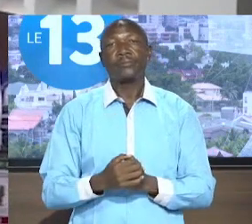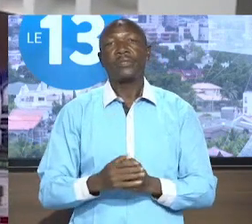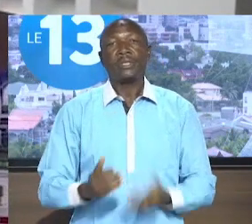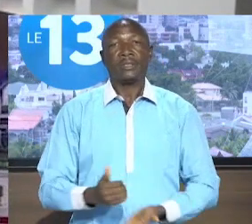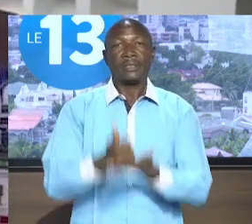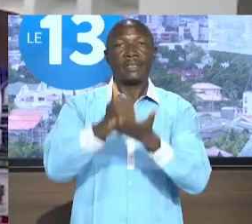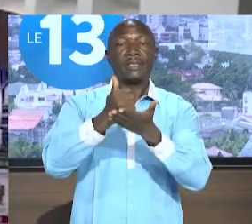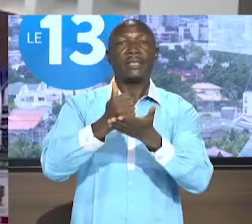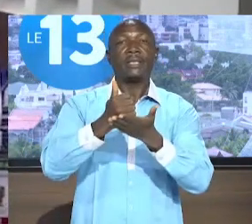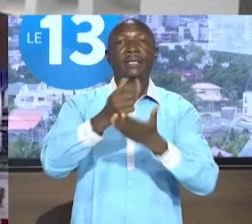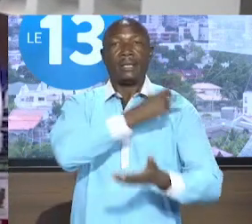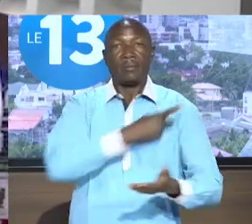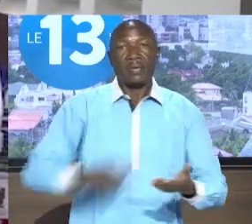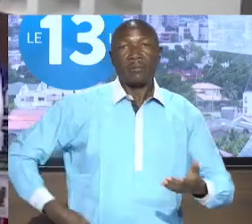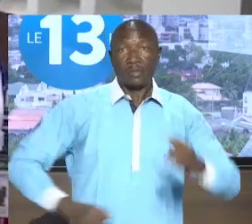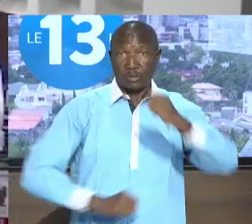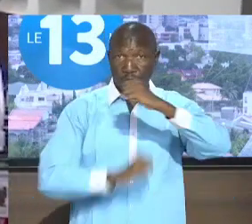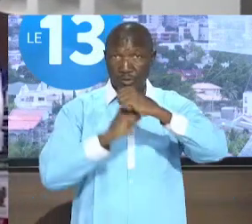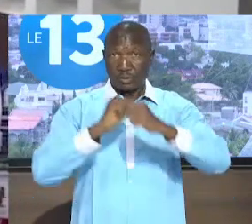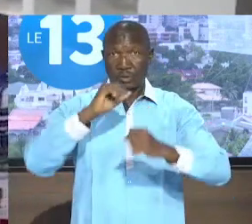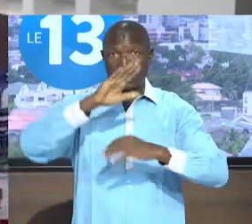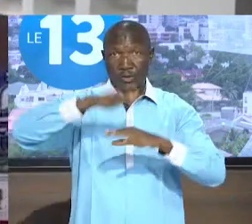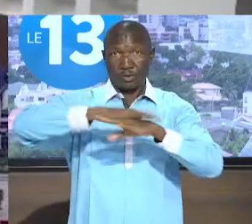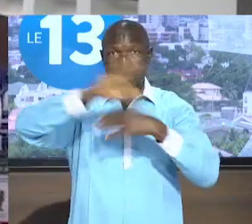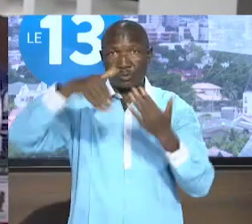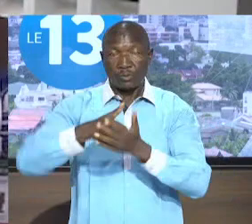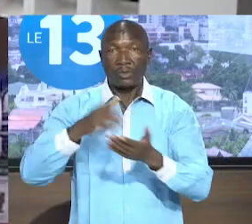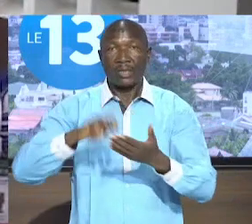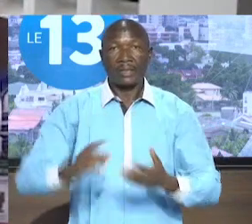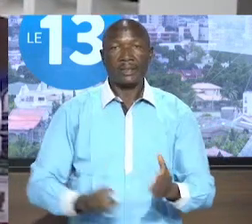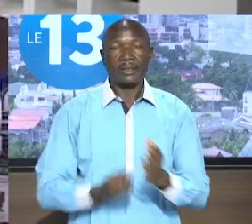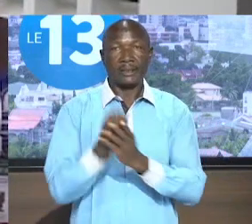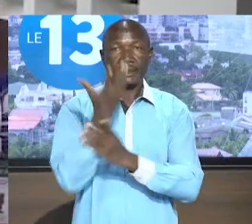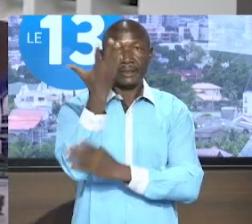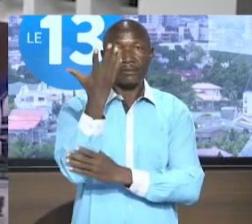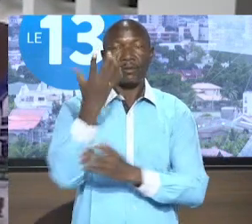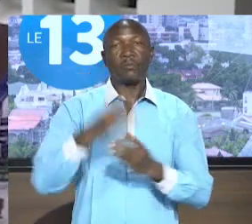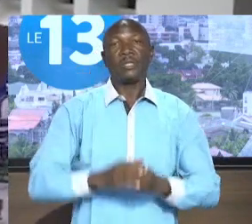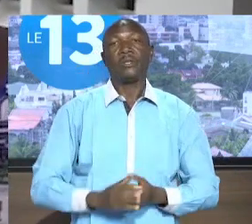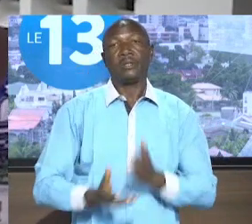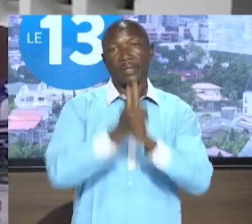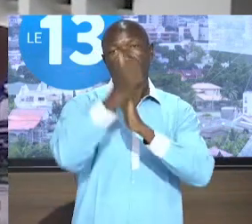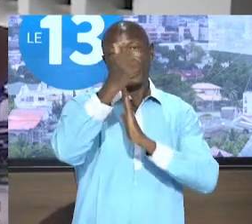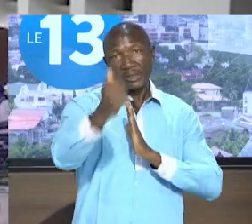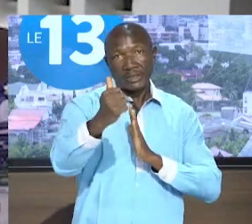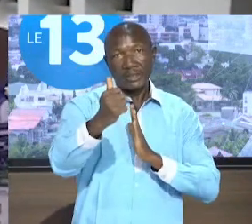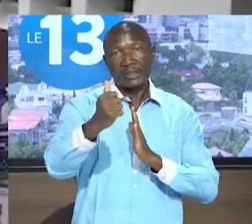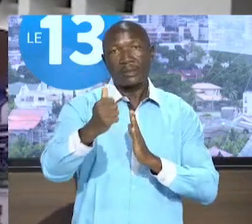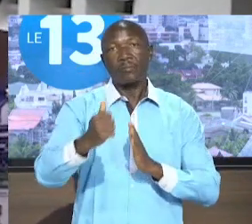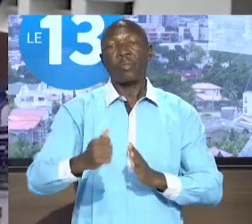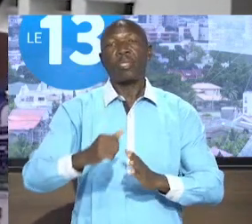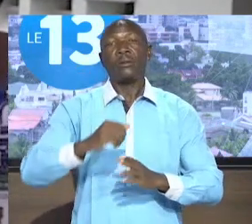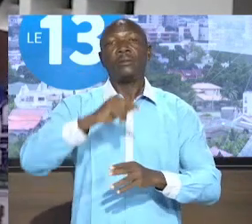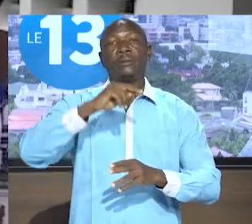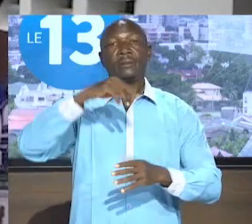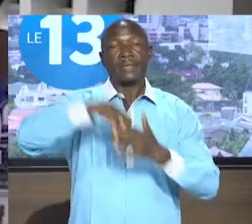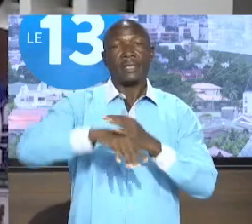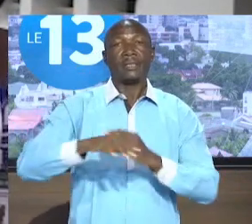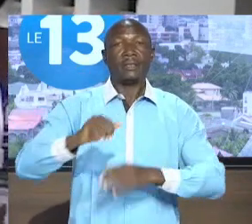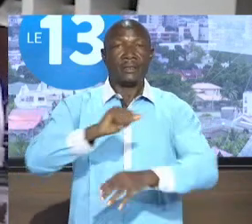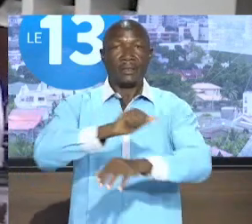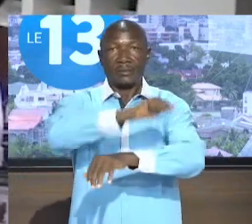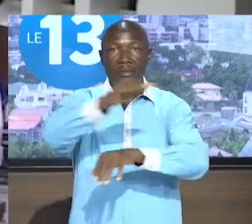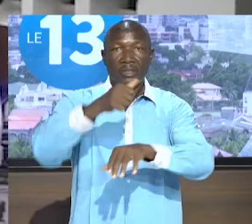d'aider les parlements surtout à développer leur expertise, surtout au niveau de l'administration